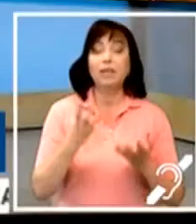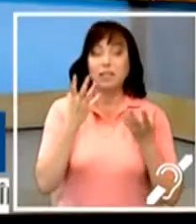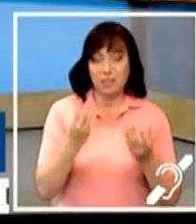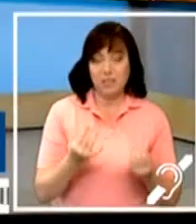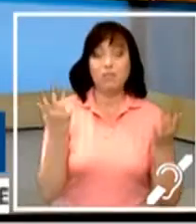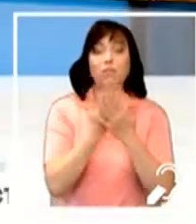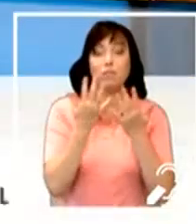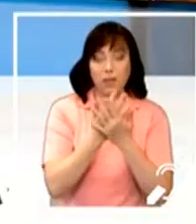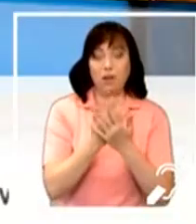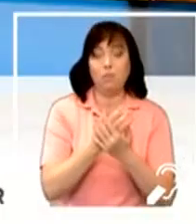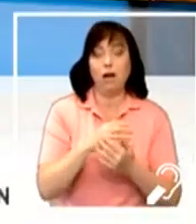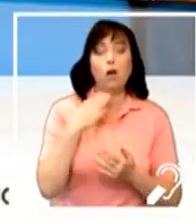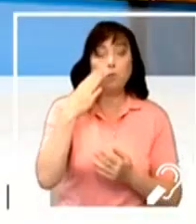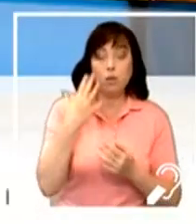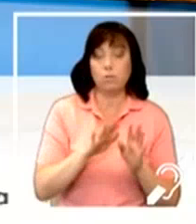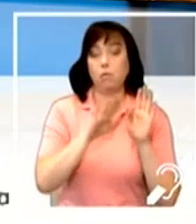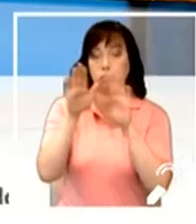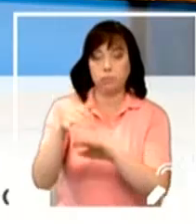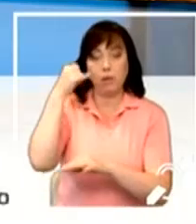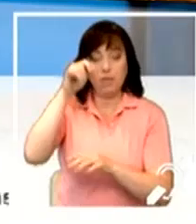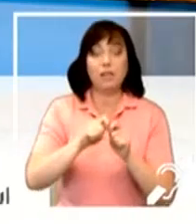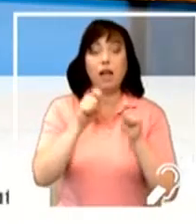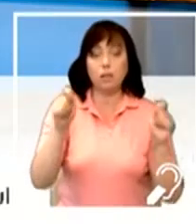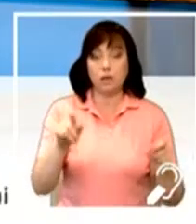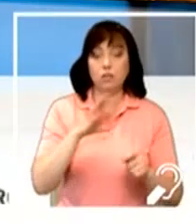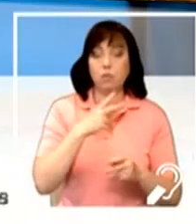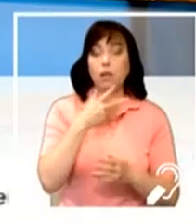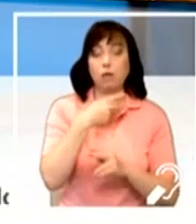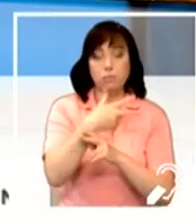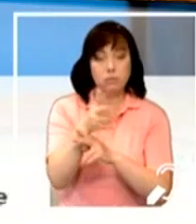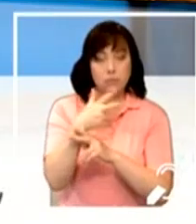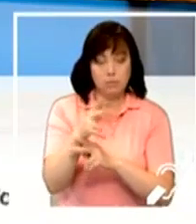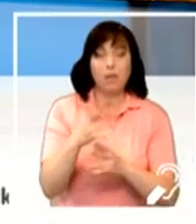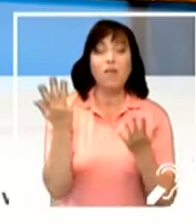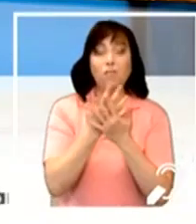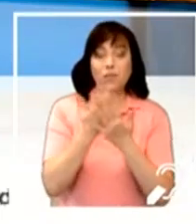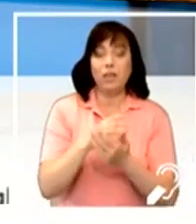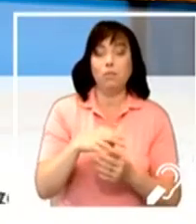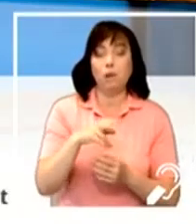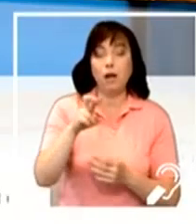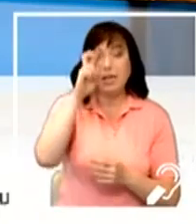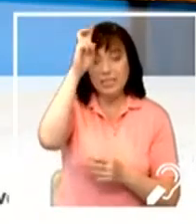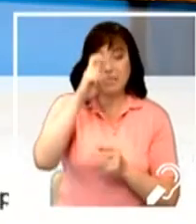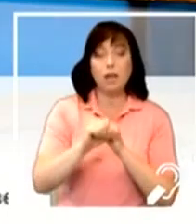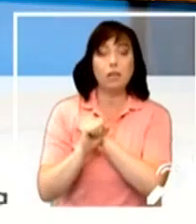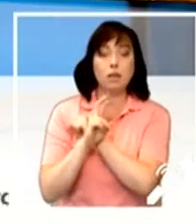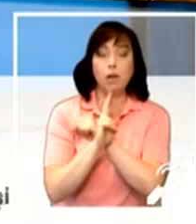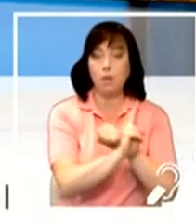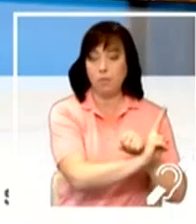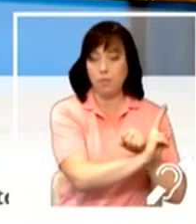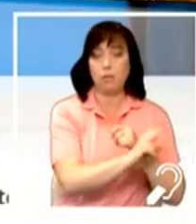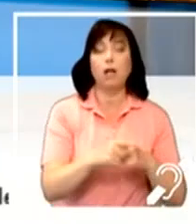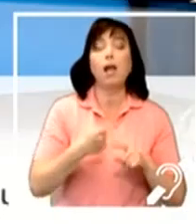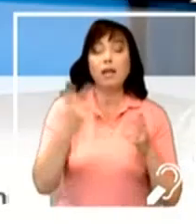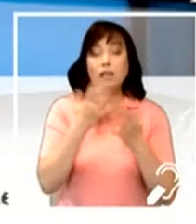Zilele filmului românesc au revenit la Bălți. În deschidere a fost difuzată pelicula Senatorul Melcilor în regia lui Mircea Daneliuc,